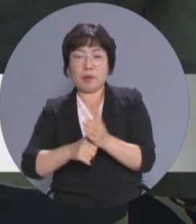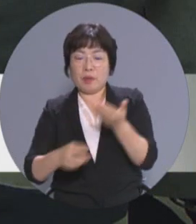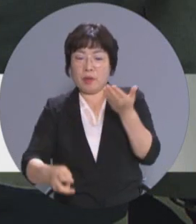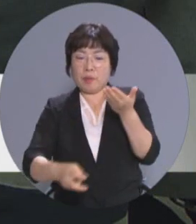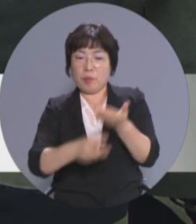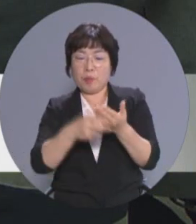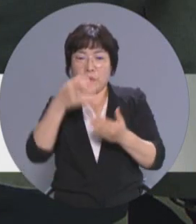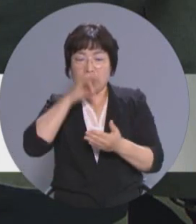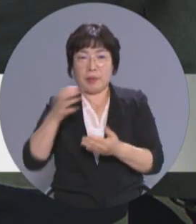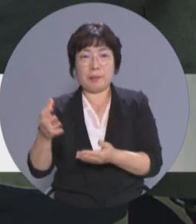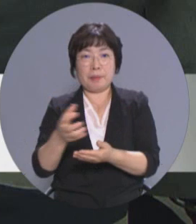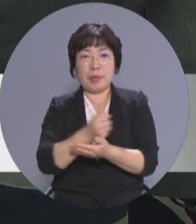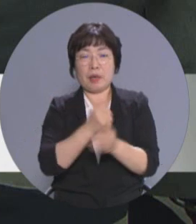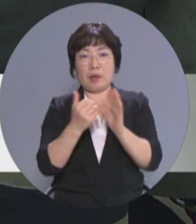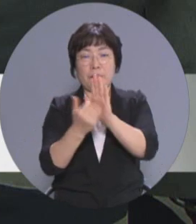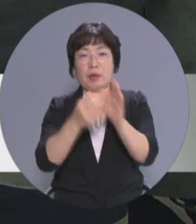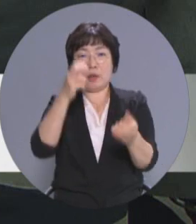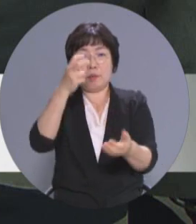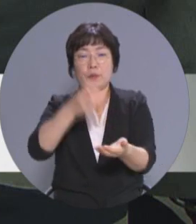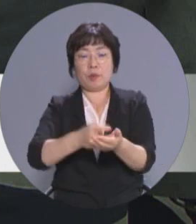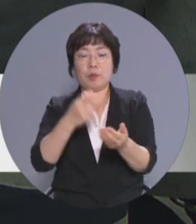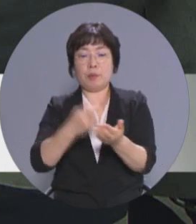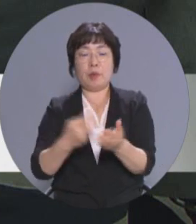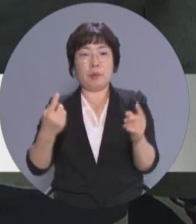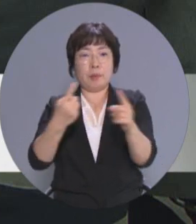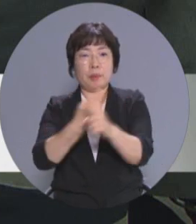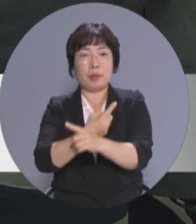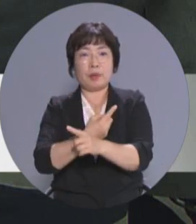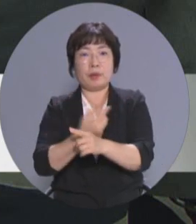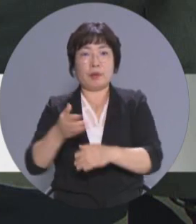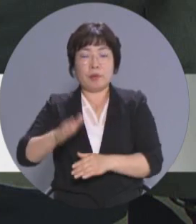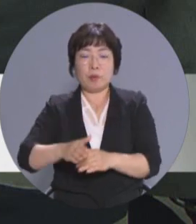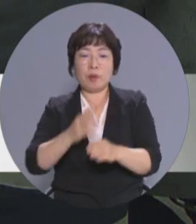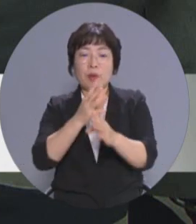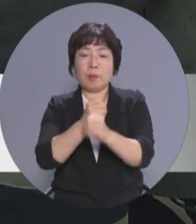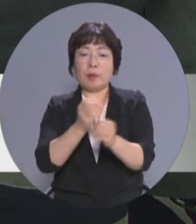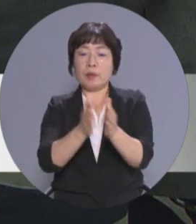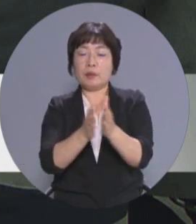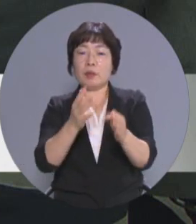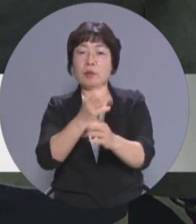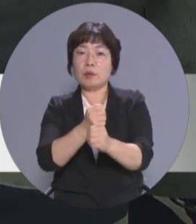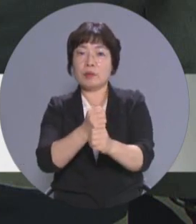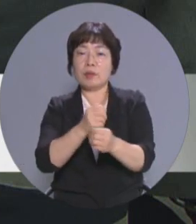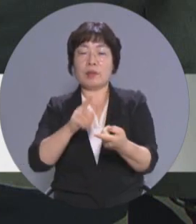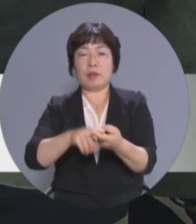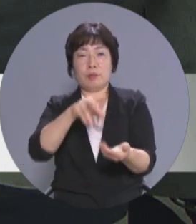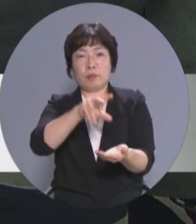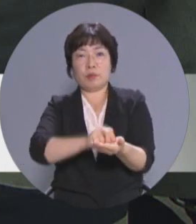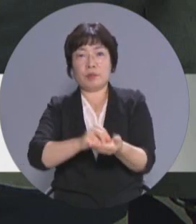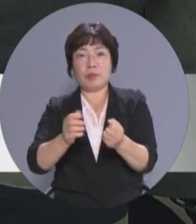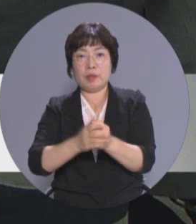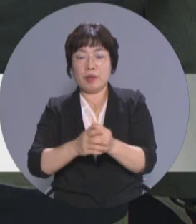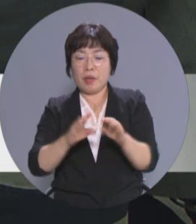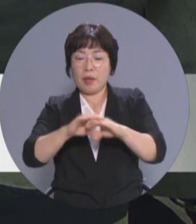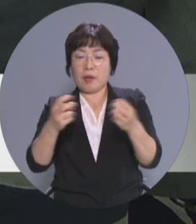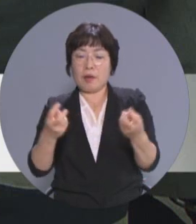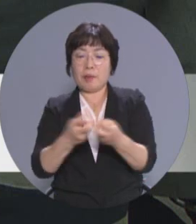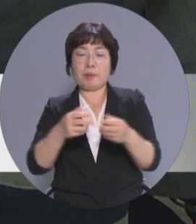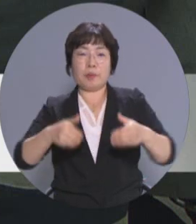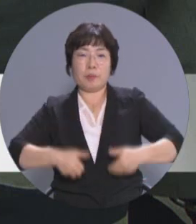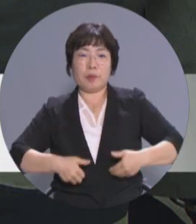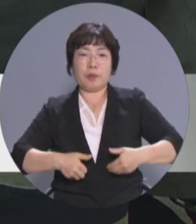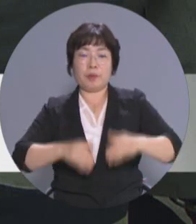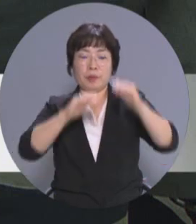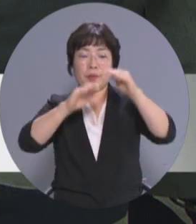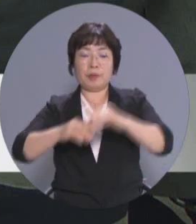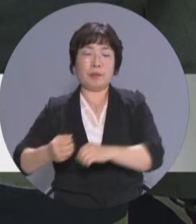편법으로 이익을 챙기는 것을 막기 위해 관련법이 개정됐지만 적용 시점이 논란인데요. 실질적인 대책 마련이 필요하다는